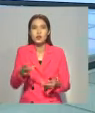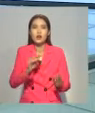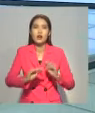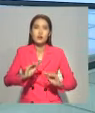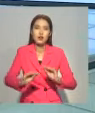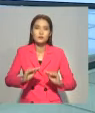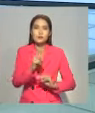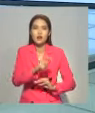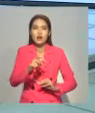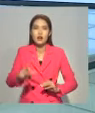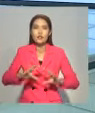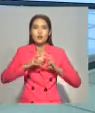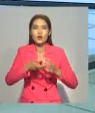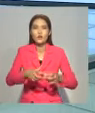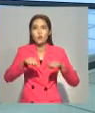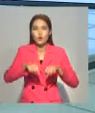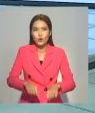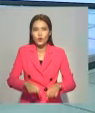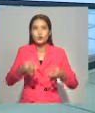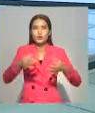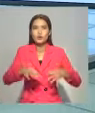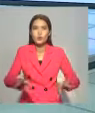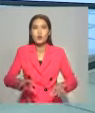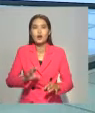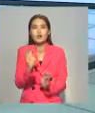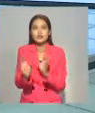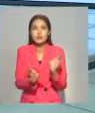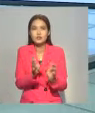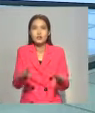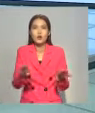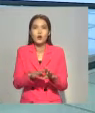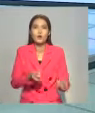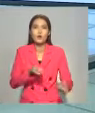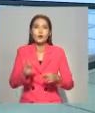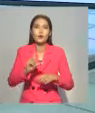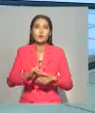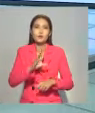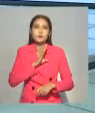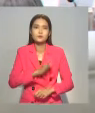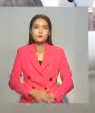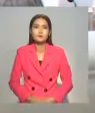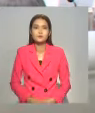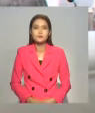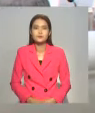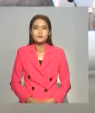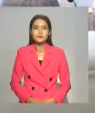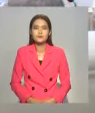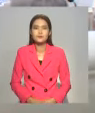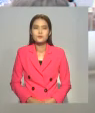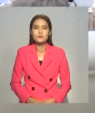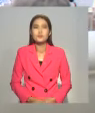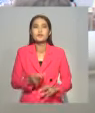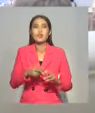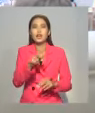қалыптастыру, азаматтардың әлеуметтік құқықтары мен бостандықтарын қамтамасыз етудегі рөлі сөз болды. Сарапшылар